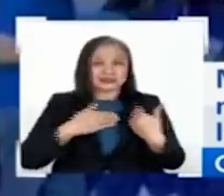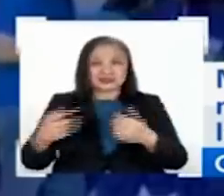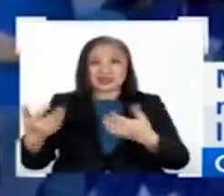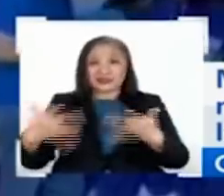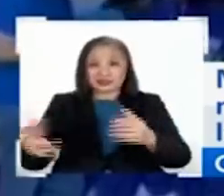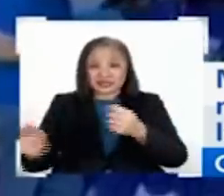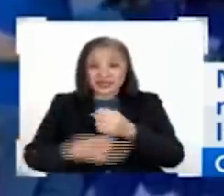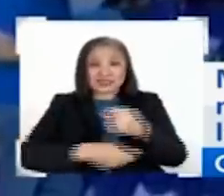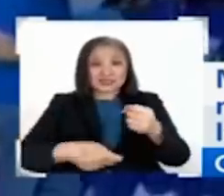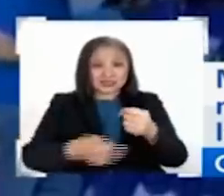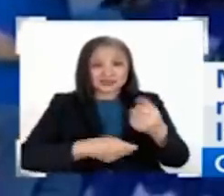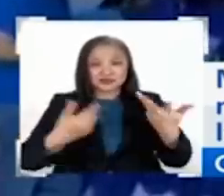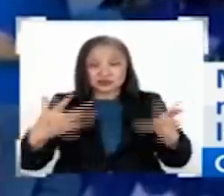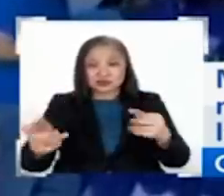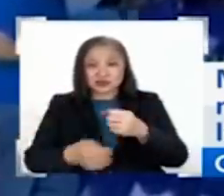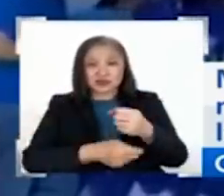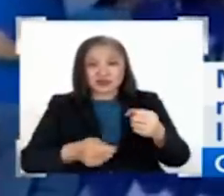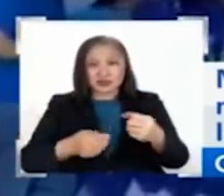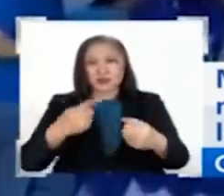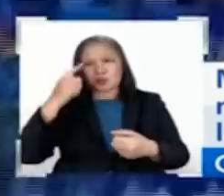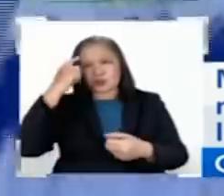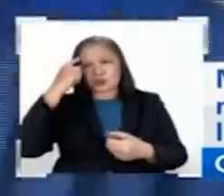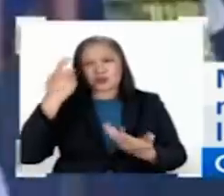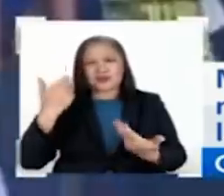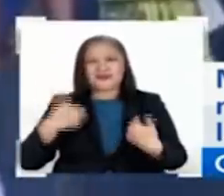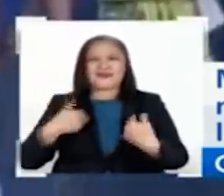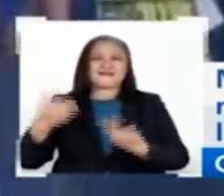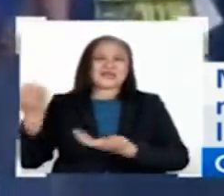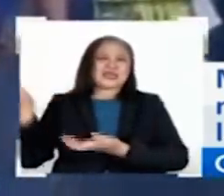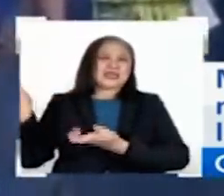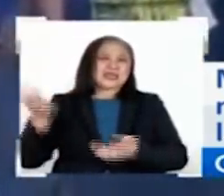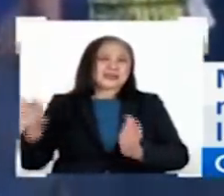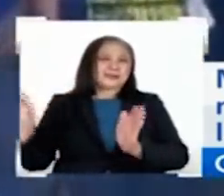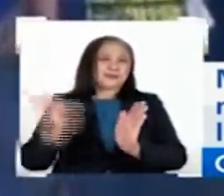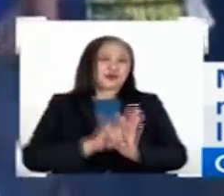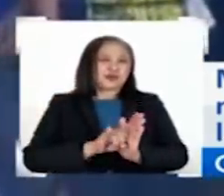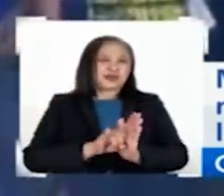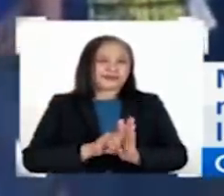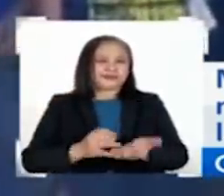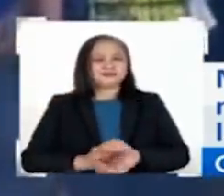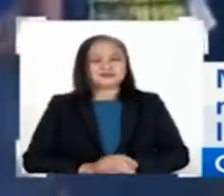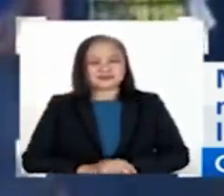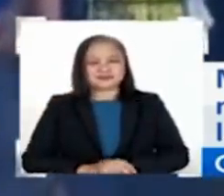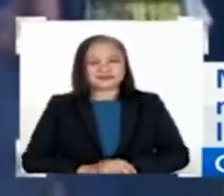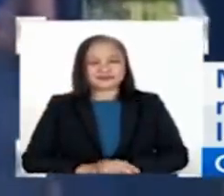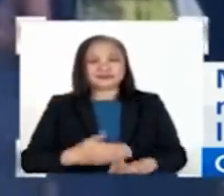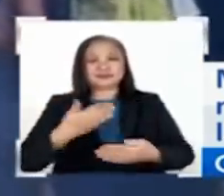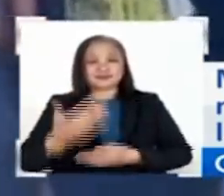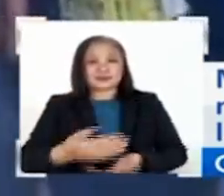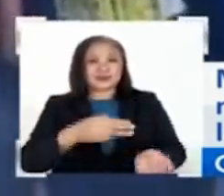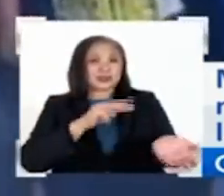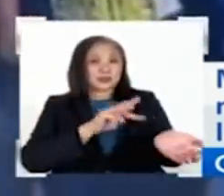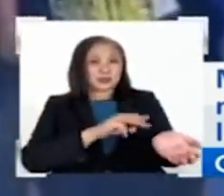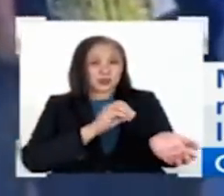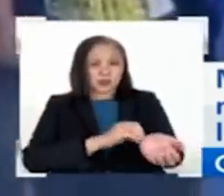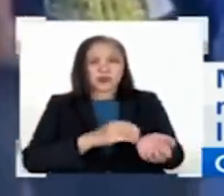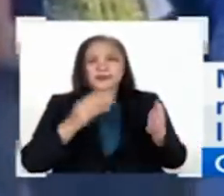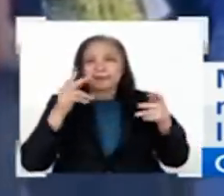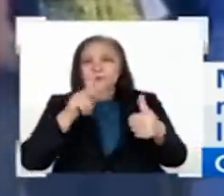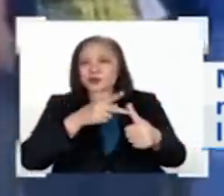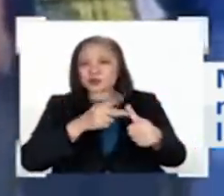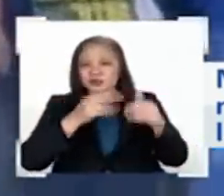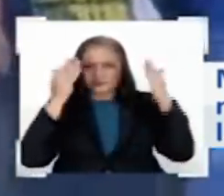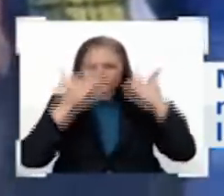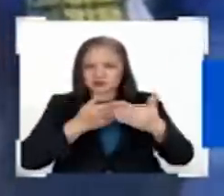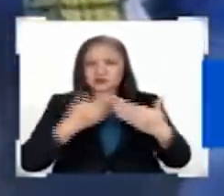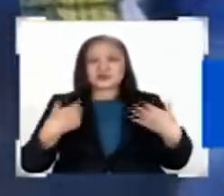aani ka na, akalain mo, may important pa. Prioridad naman ni Doc Willie Ong ang mga programa kaugnay sa kalusugan. So yan ang